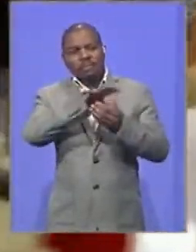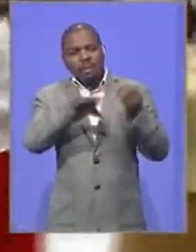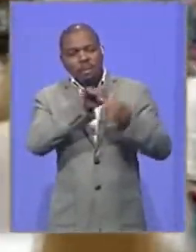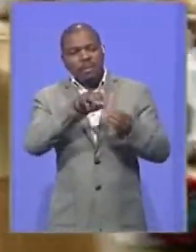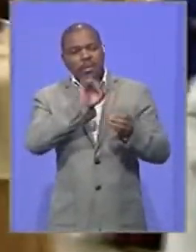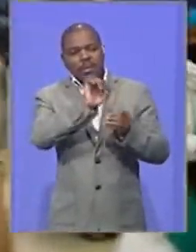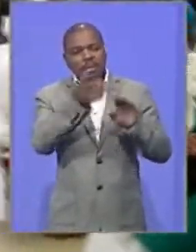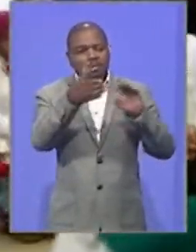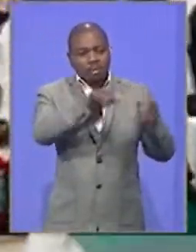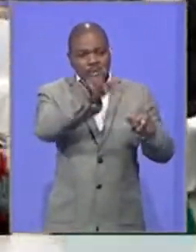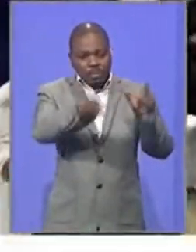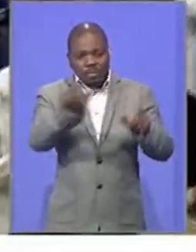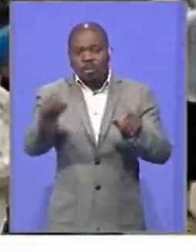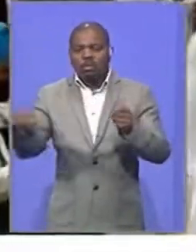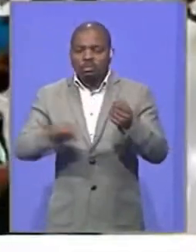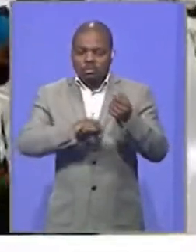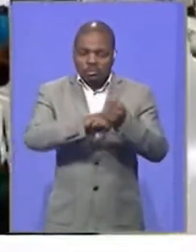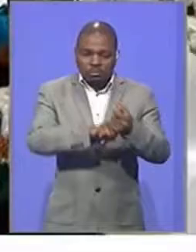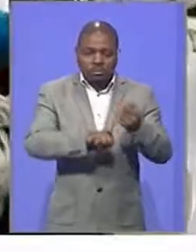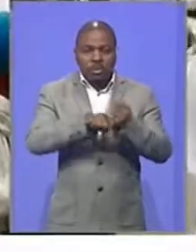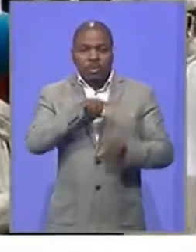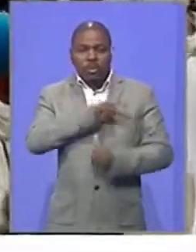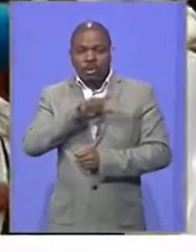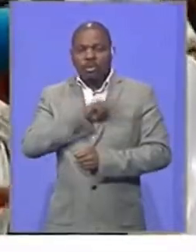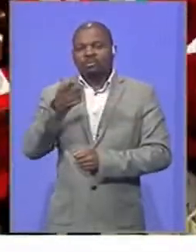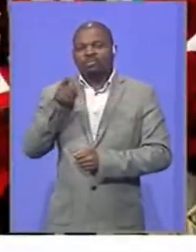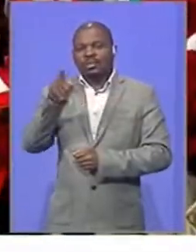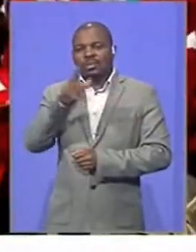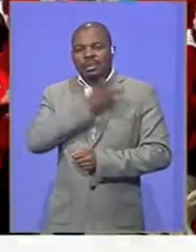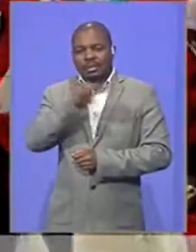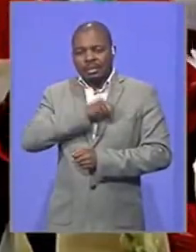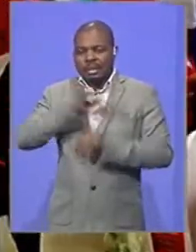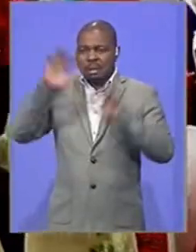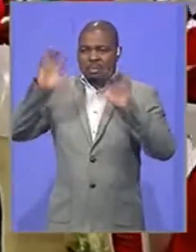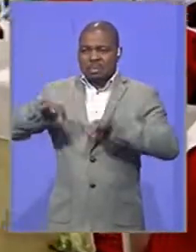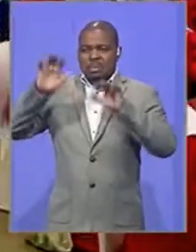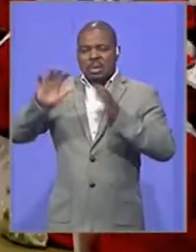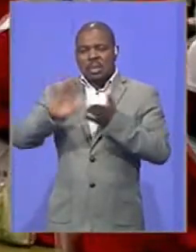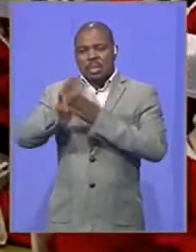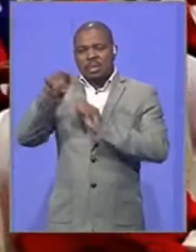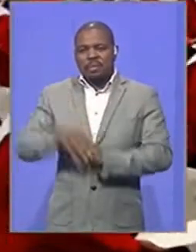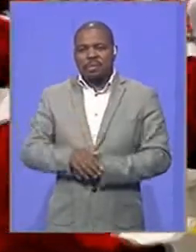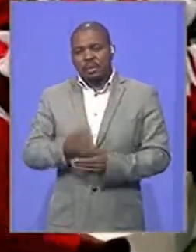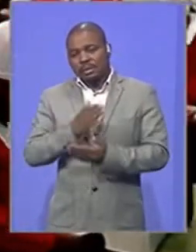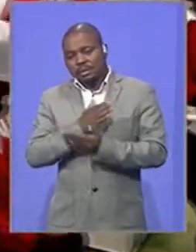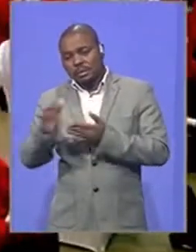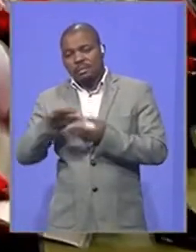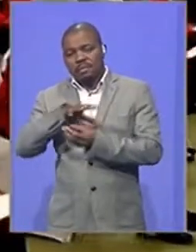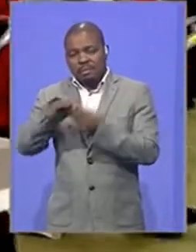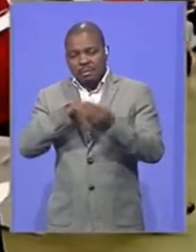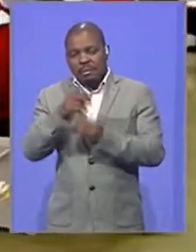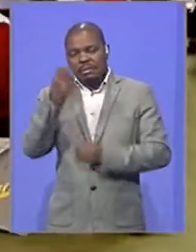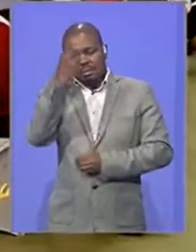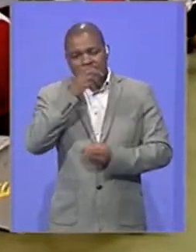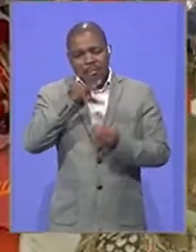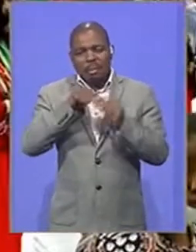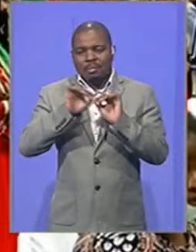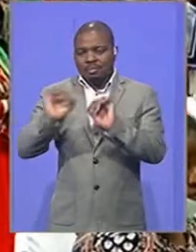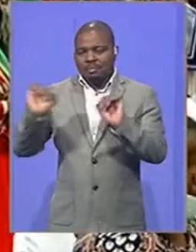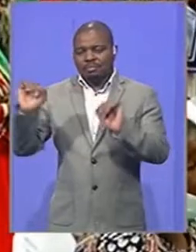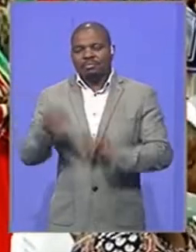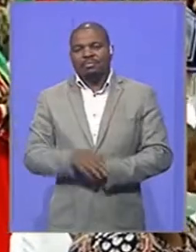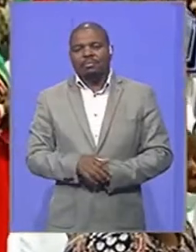lobilego magaga bo bona nakong ya metsefula ka KwaZulu-Natal. Malapa mangwe ba re ba sa le lesolong la go nyakana le maloko a bo bona.